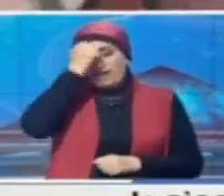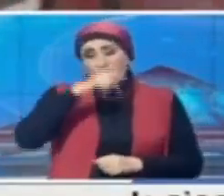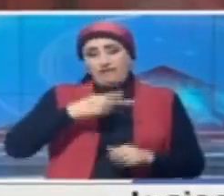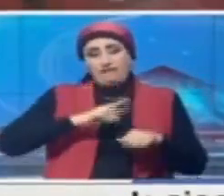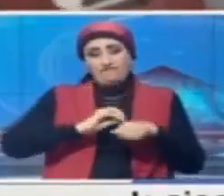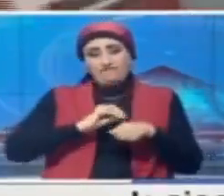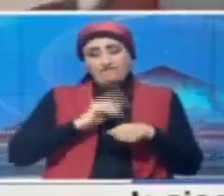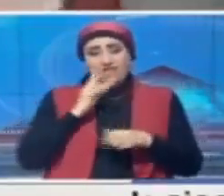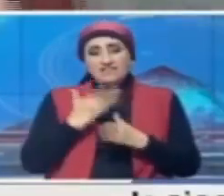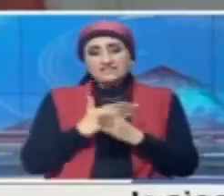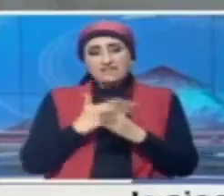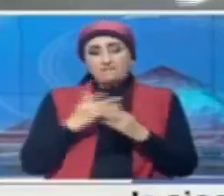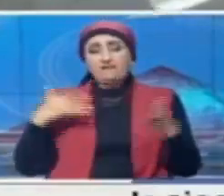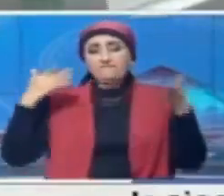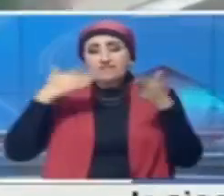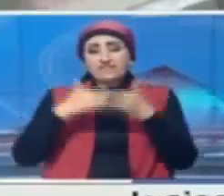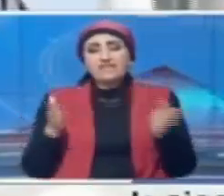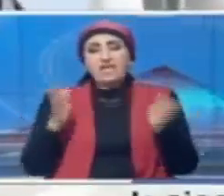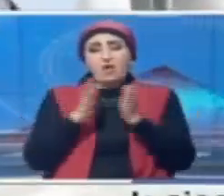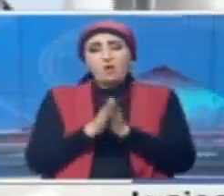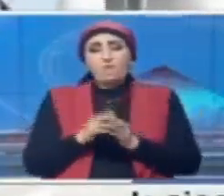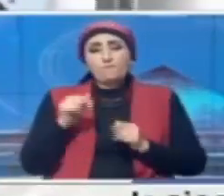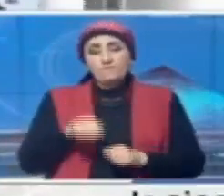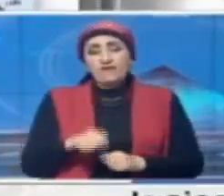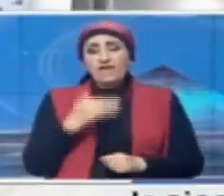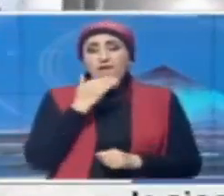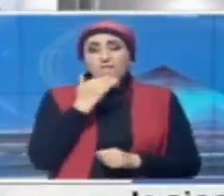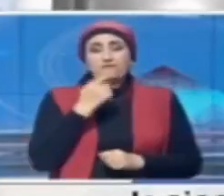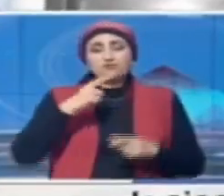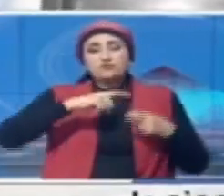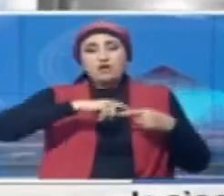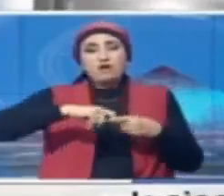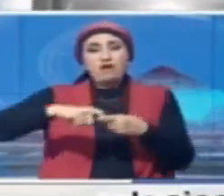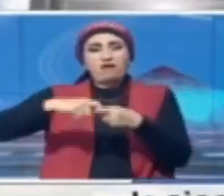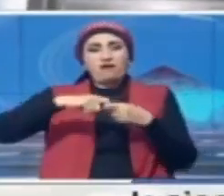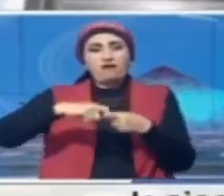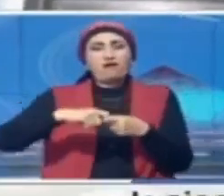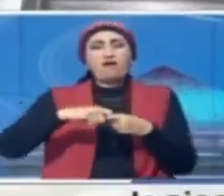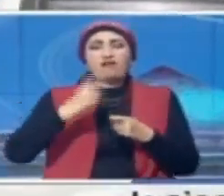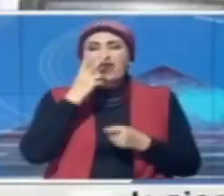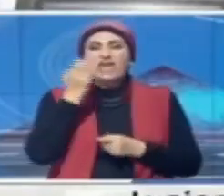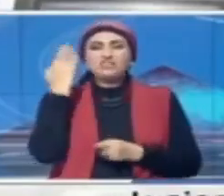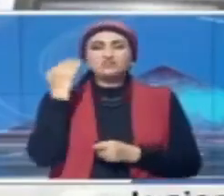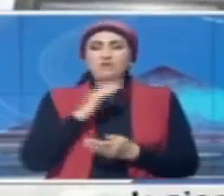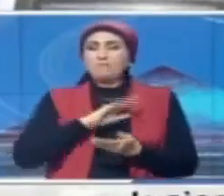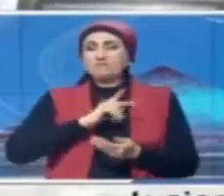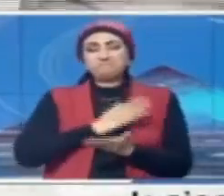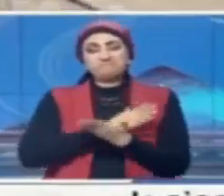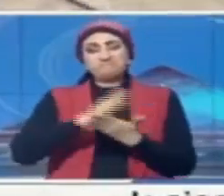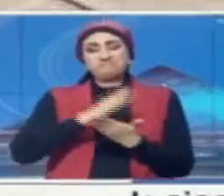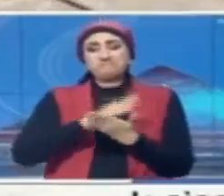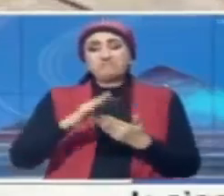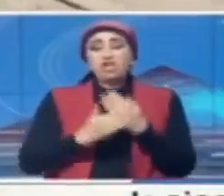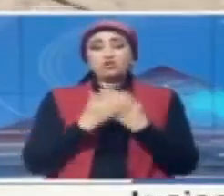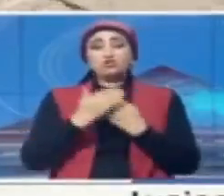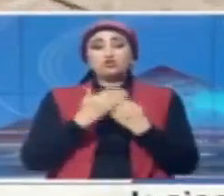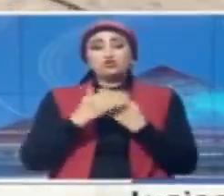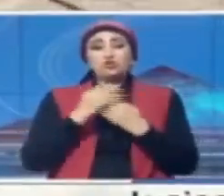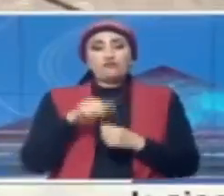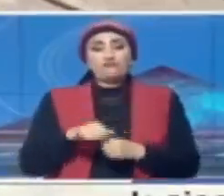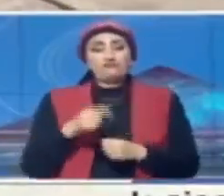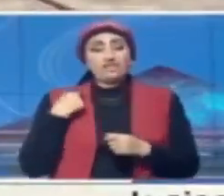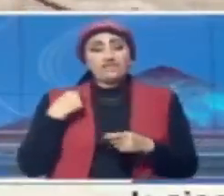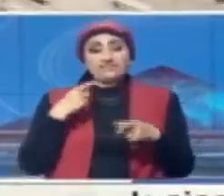بالفعل، لنصل في نهاية المطاف لعدم وجود جرارات أو عربات قديمة. الجرارات الجديدة ذات